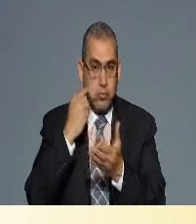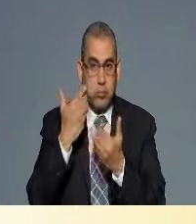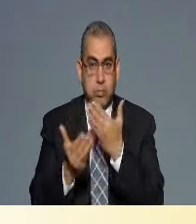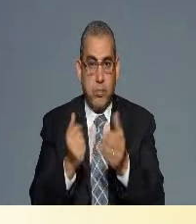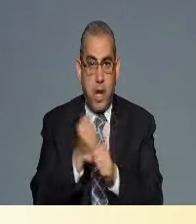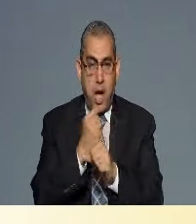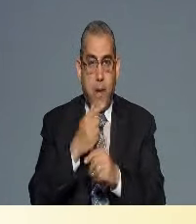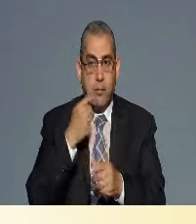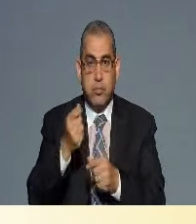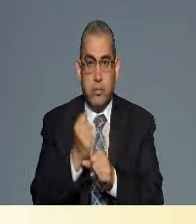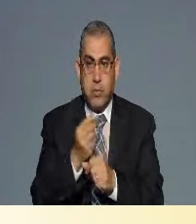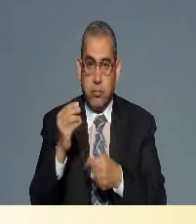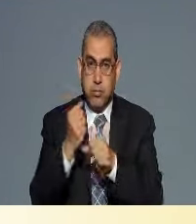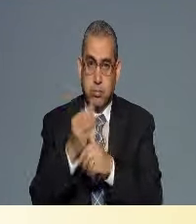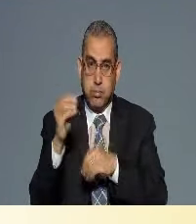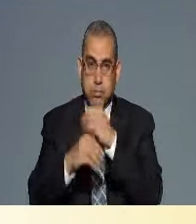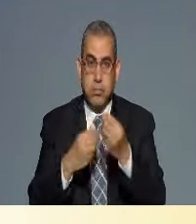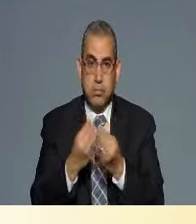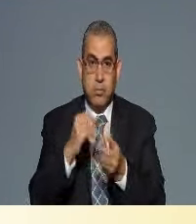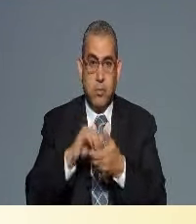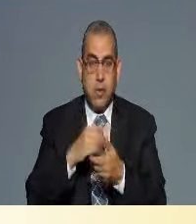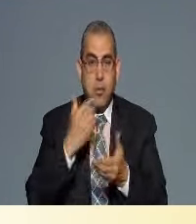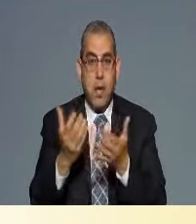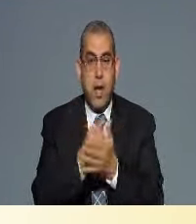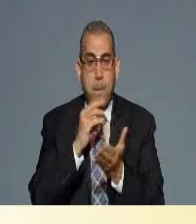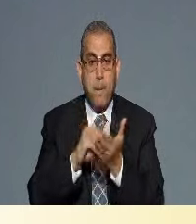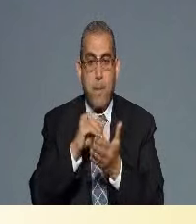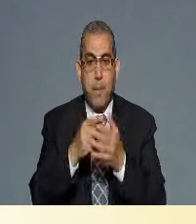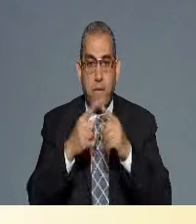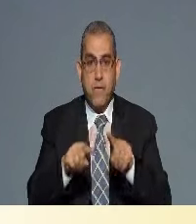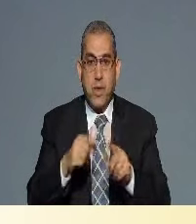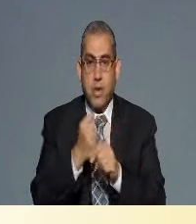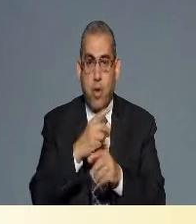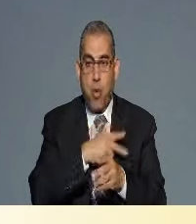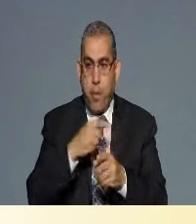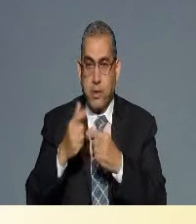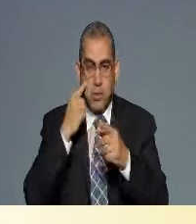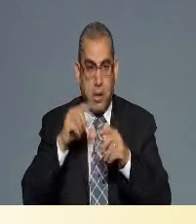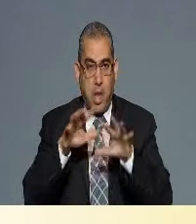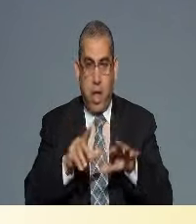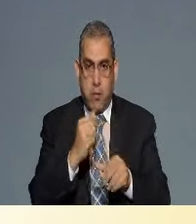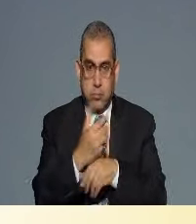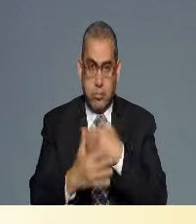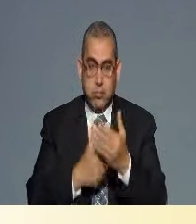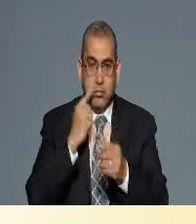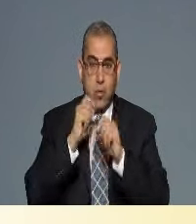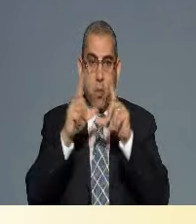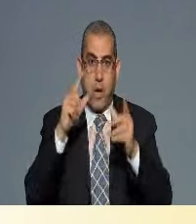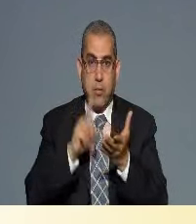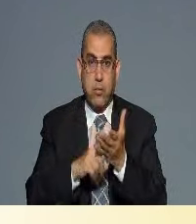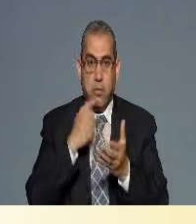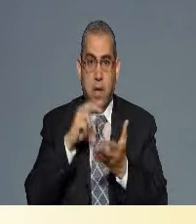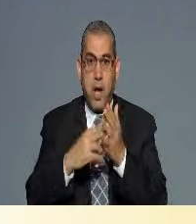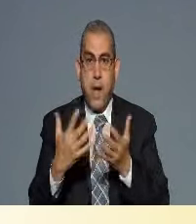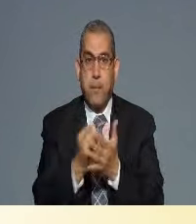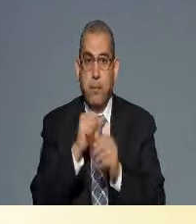بي او، واحنا سيادتك بنعمل على ده تحقيق مبدأ الفصل بين الادارة والملكية. وهنا نسلط الضوء على فكرة الملكية، هي